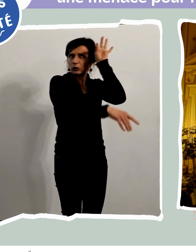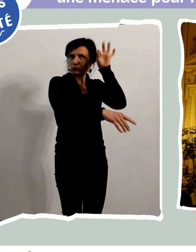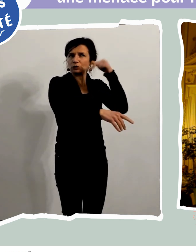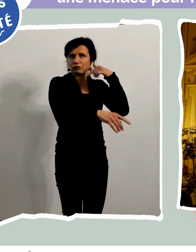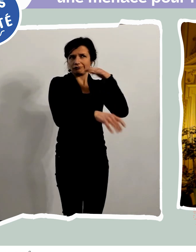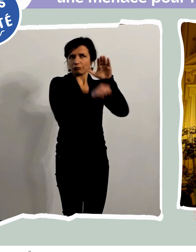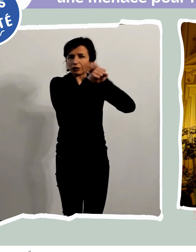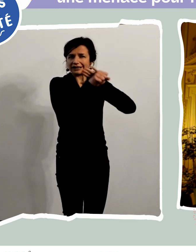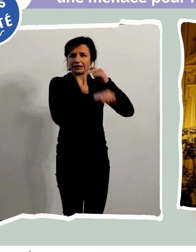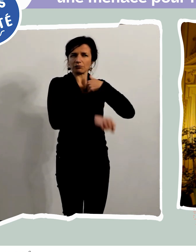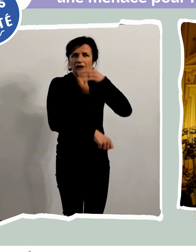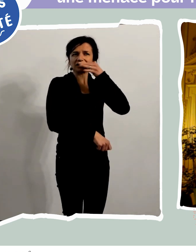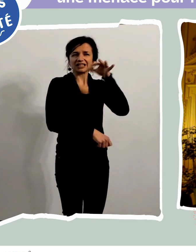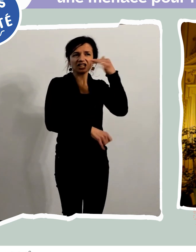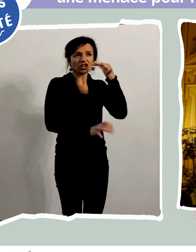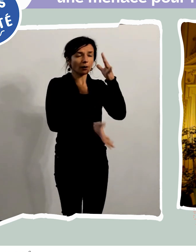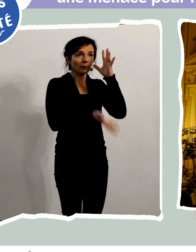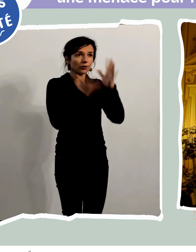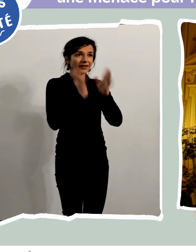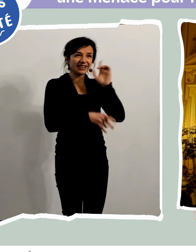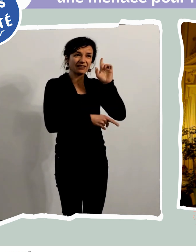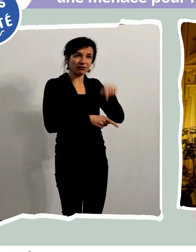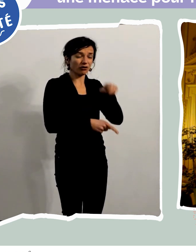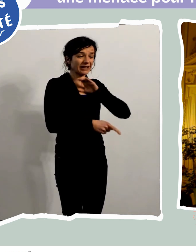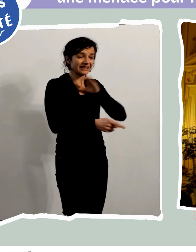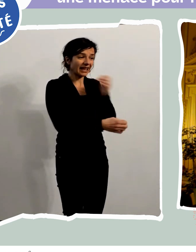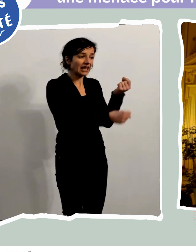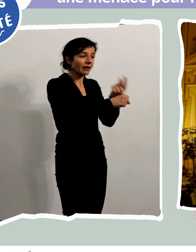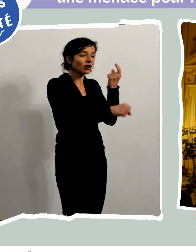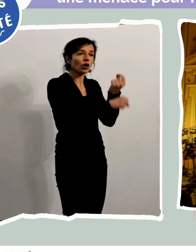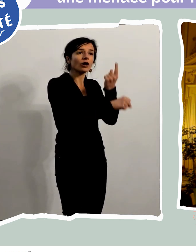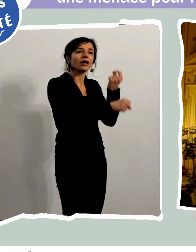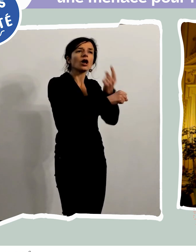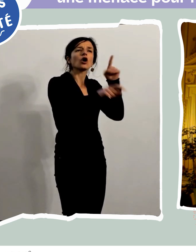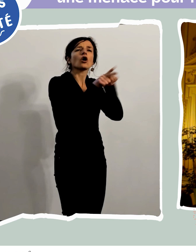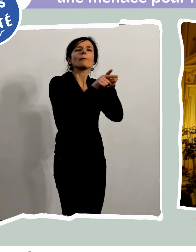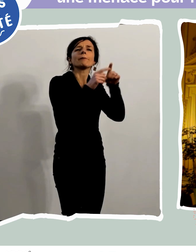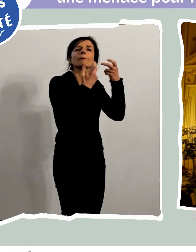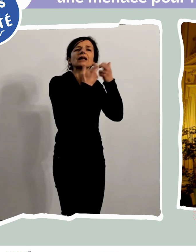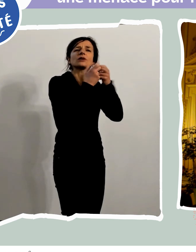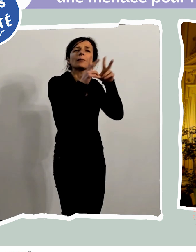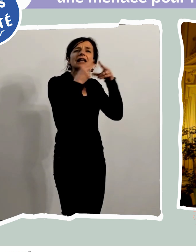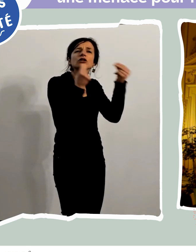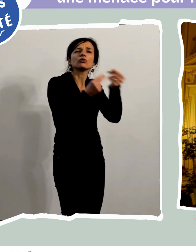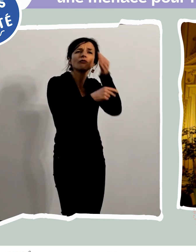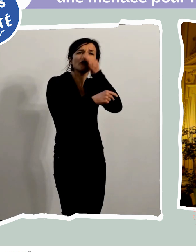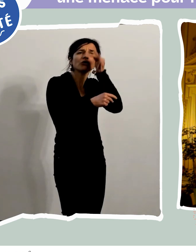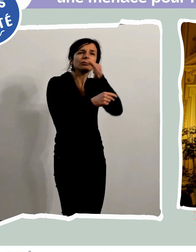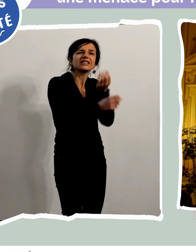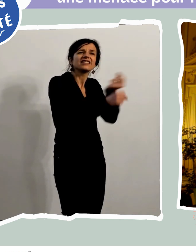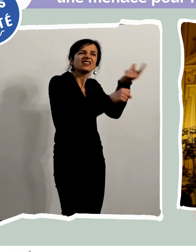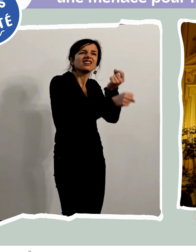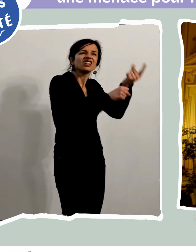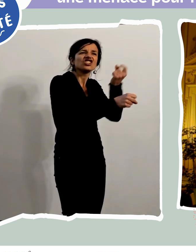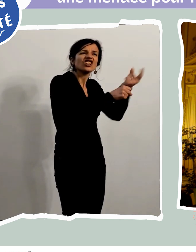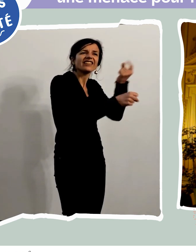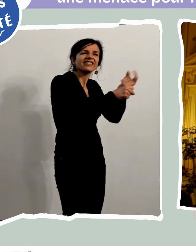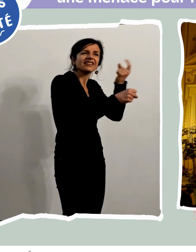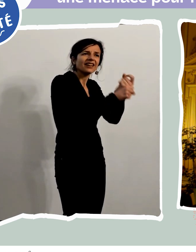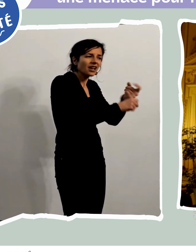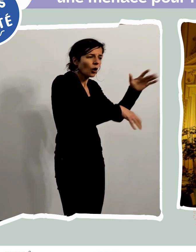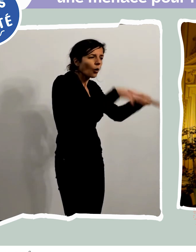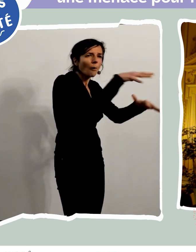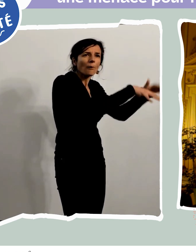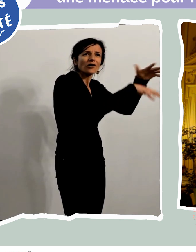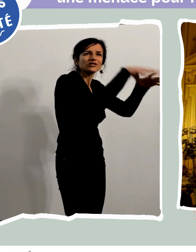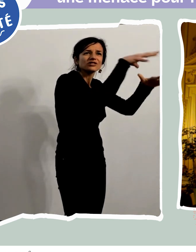évident à mettre en place. C'est des composteurs le plus possible, parce que ça me fait bizarre quand on épluche des légumes et qu'on met ça dans des sacs plastiques. Je trouve